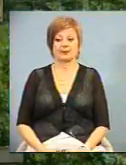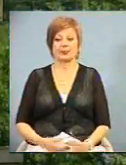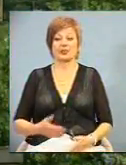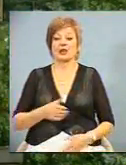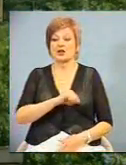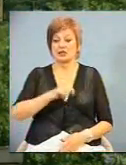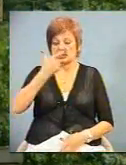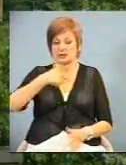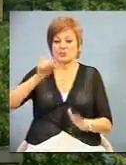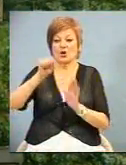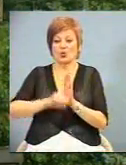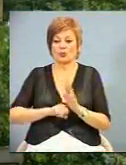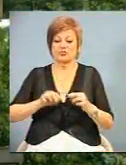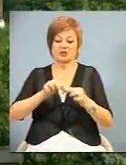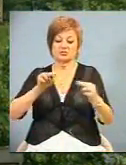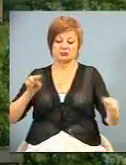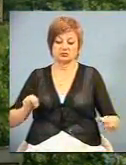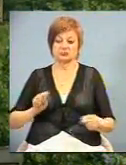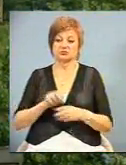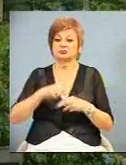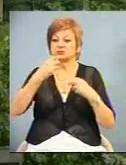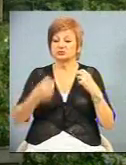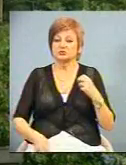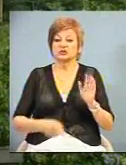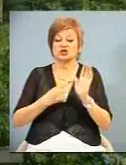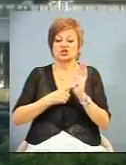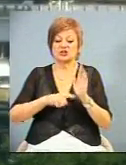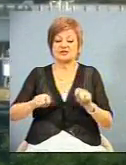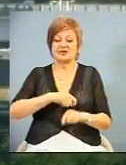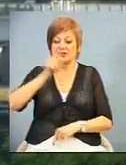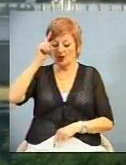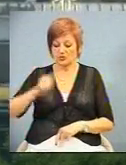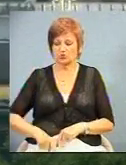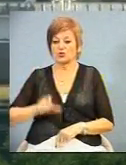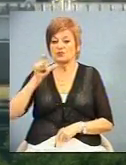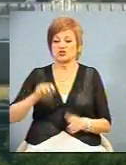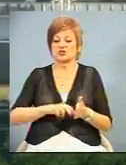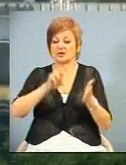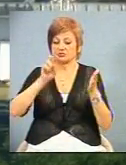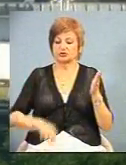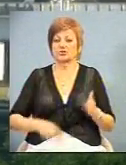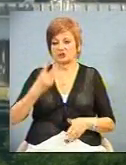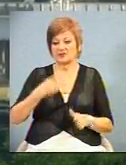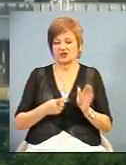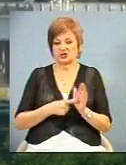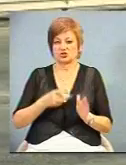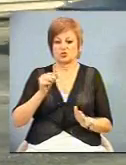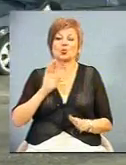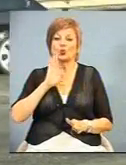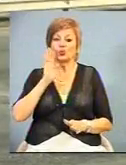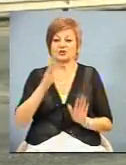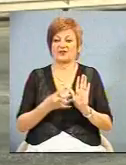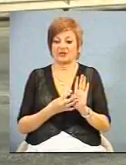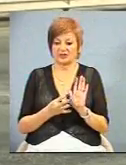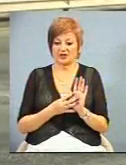Покінчив життя самогубством на греблі Дніпро-ГЕСу. З 60-метрової висоти чоловік зістрибнув 26 липня близько 9 години